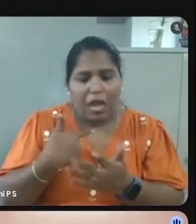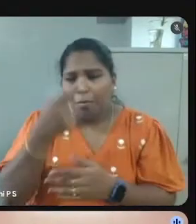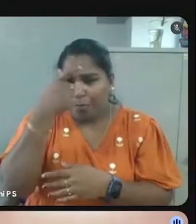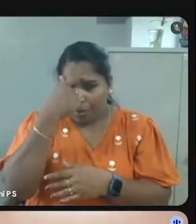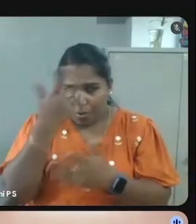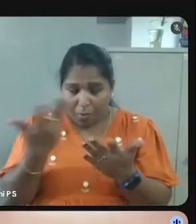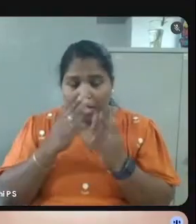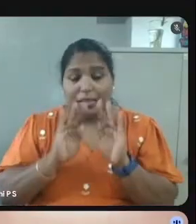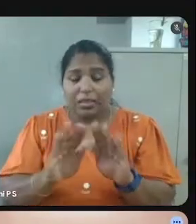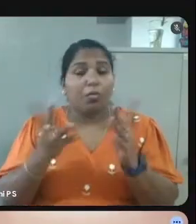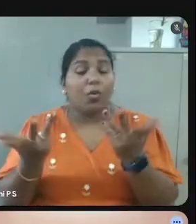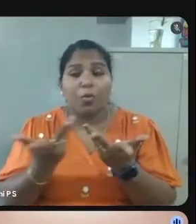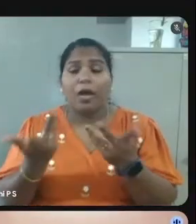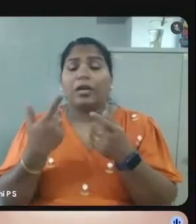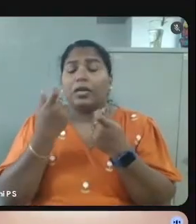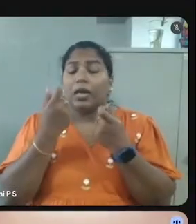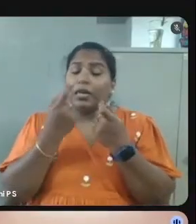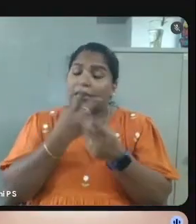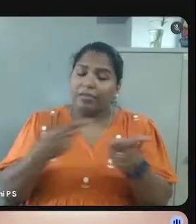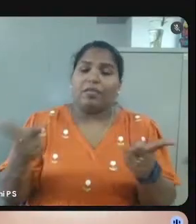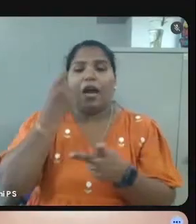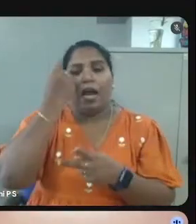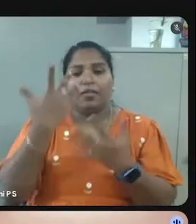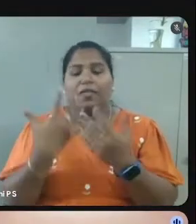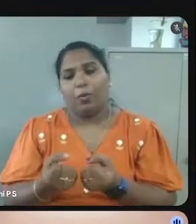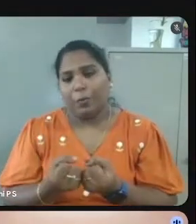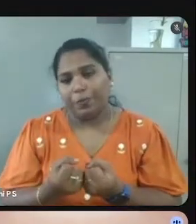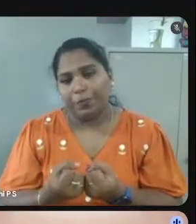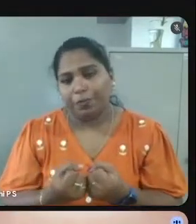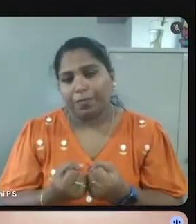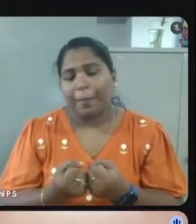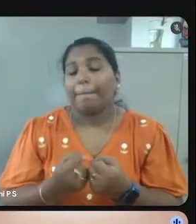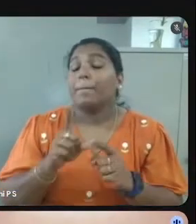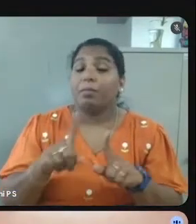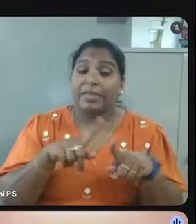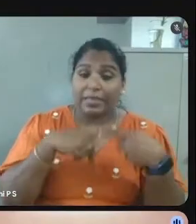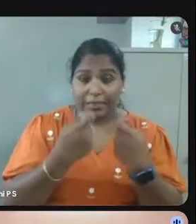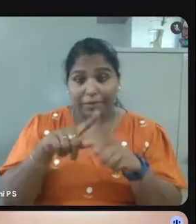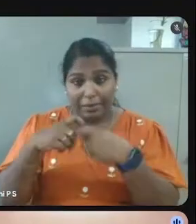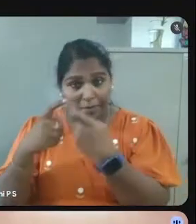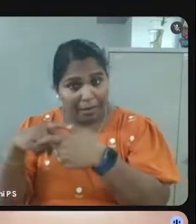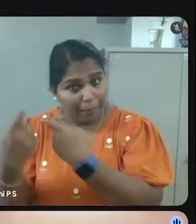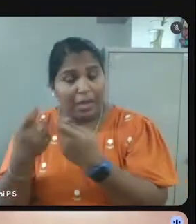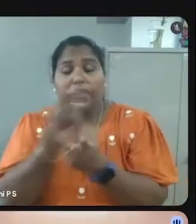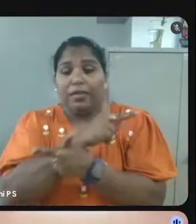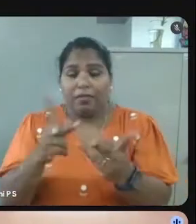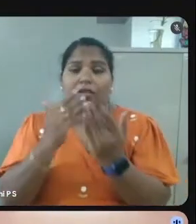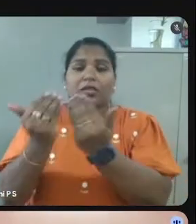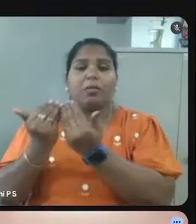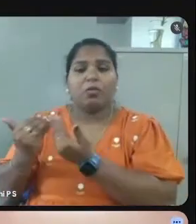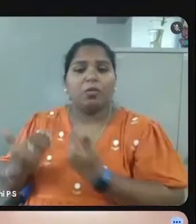ഏരിയയിലാണ് സപ്പോർട്ട് വേണ്ടതെന്ന് നോക്കിയിട്ട് ആകാൻ ചാൻസ് ഉള്ളതാണ്. പക്ഷെ ഒരു മൾട്ടി ഡിസിപ്ലിനറി ടീമിന്റെ കറക്റ്റ് ആയിട്ടുള്ള അസസ്മെന്റും സപ്പോർട്ടും